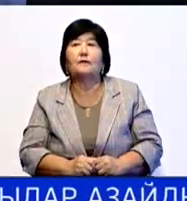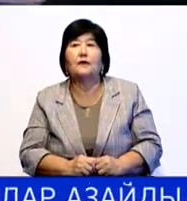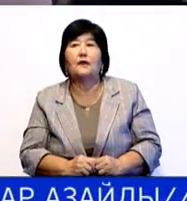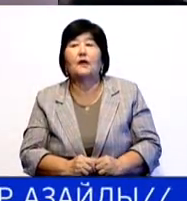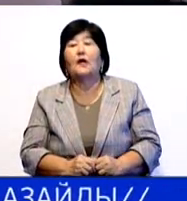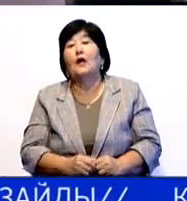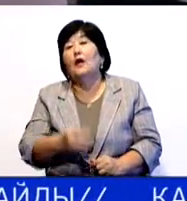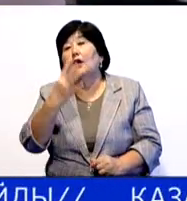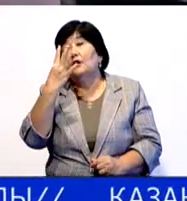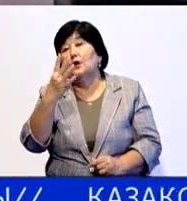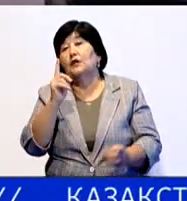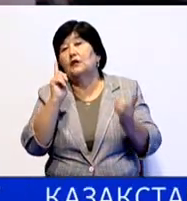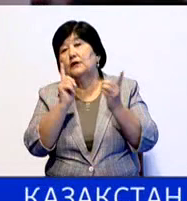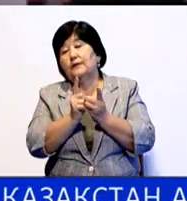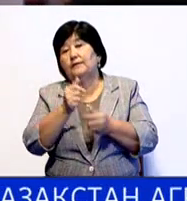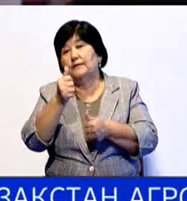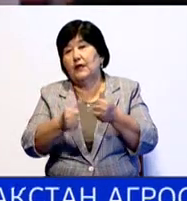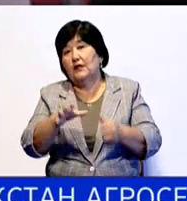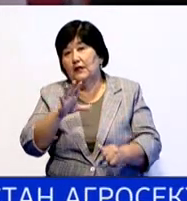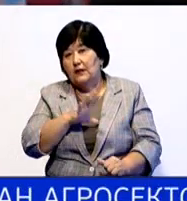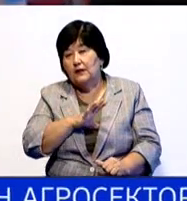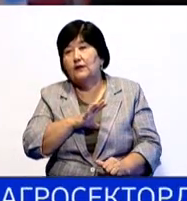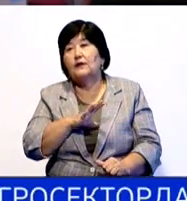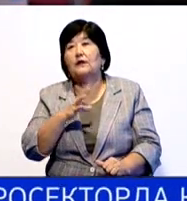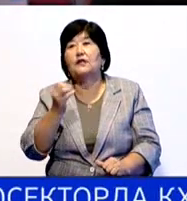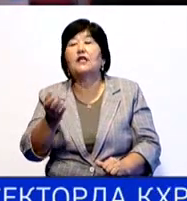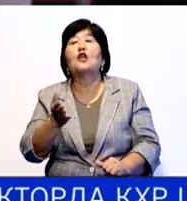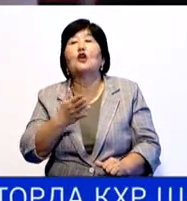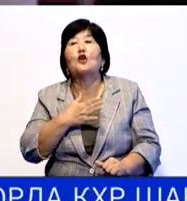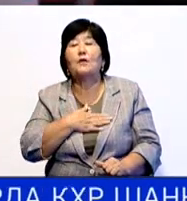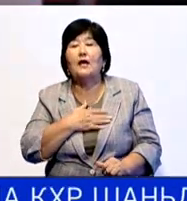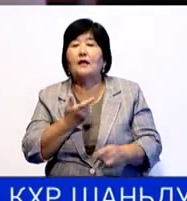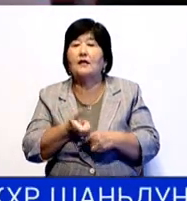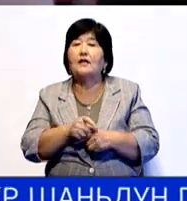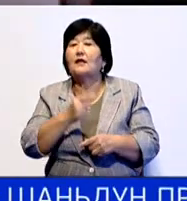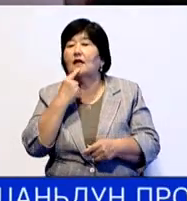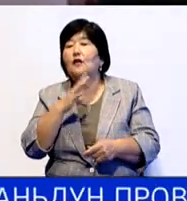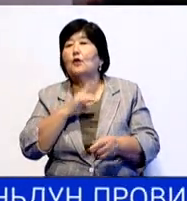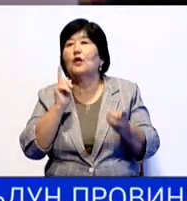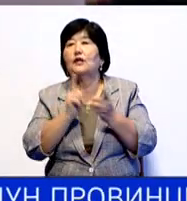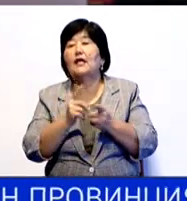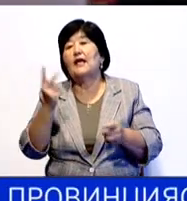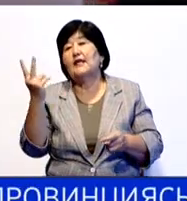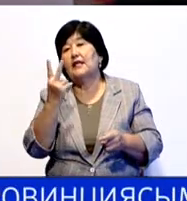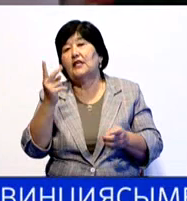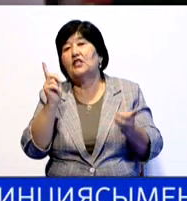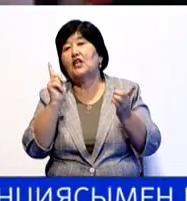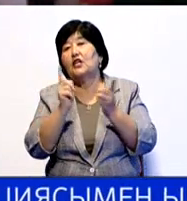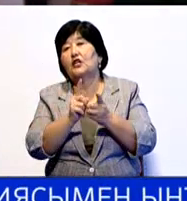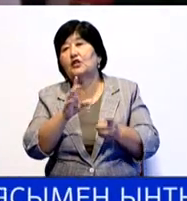4 кездесу өткіздім, және маған ең қиын болған кездесу ол екінші кездесу